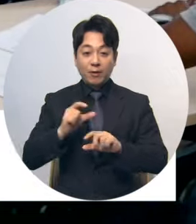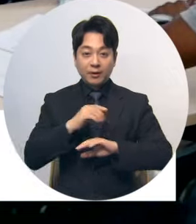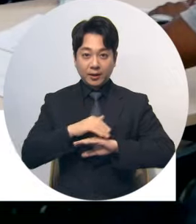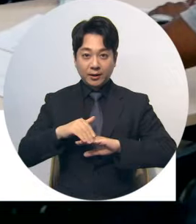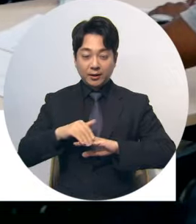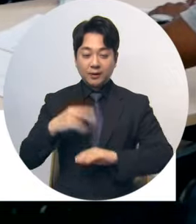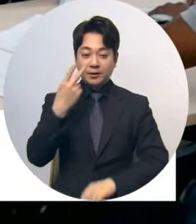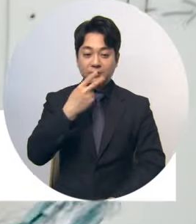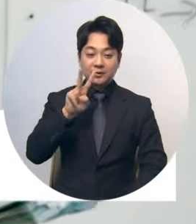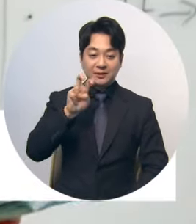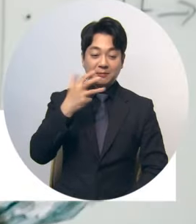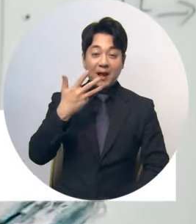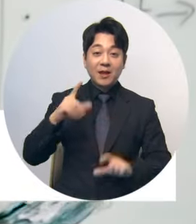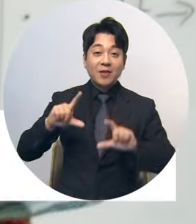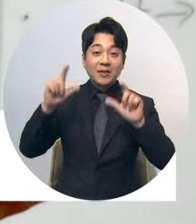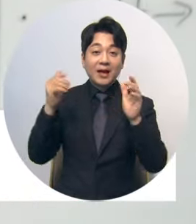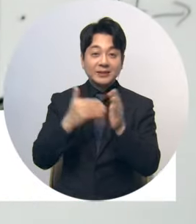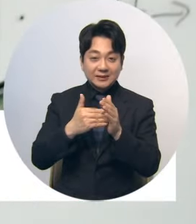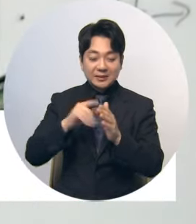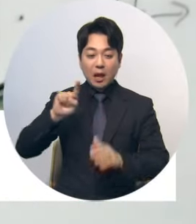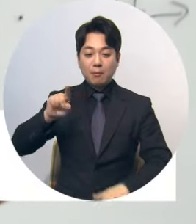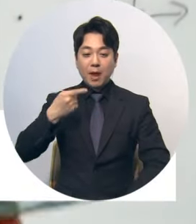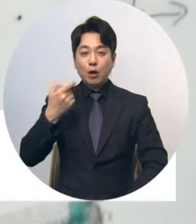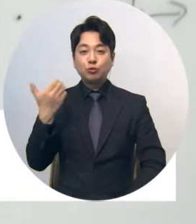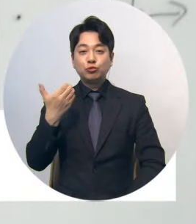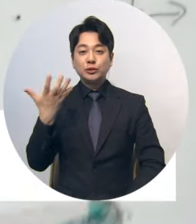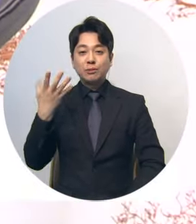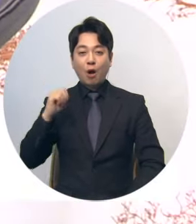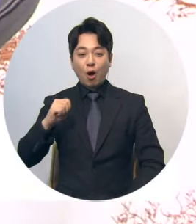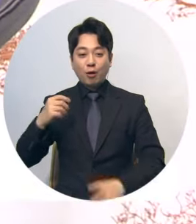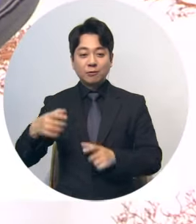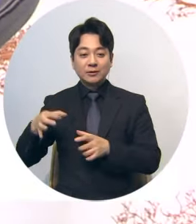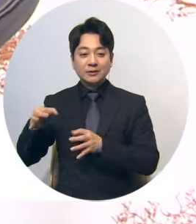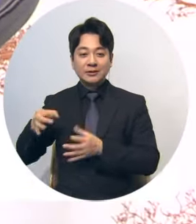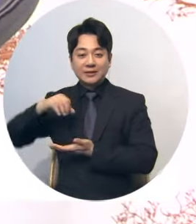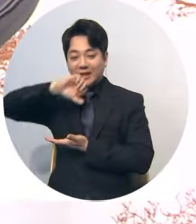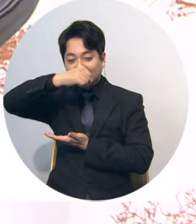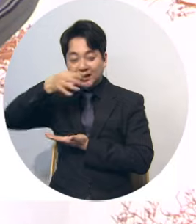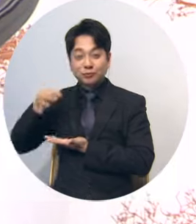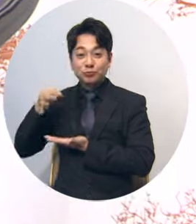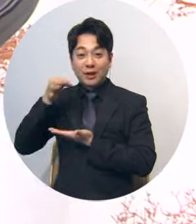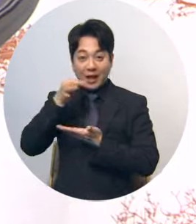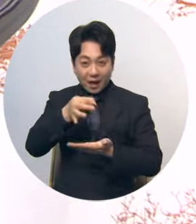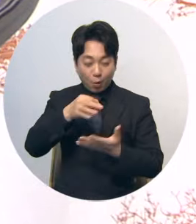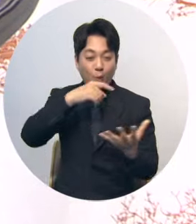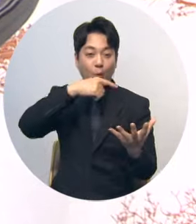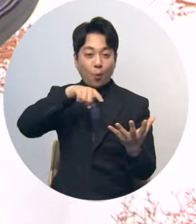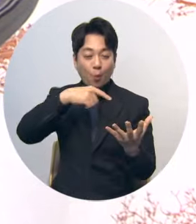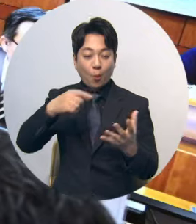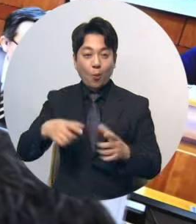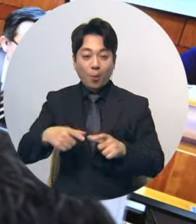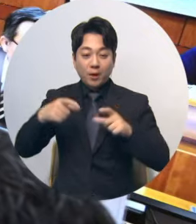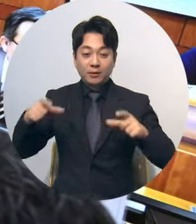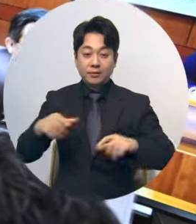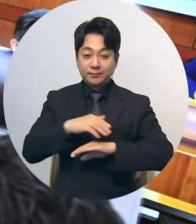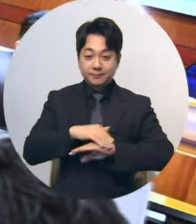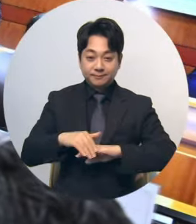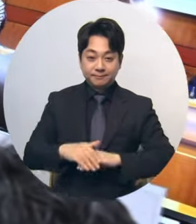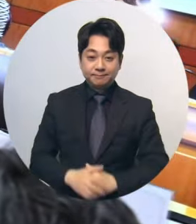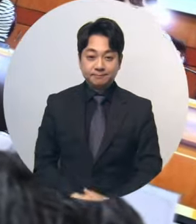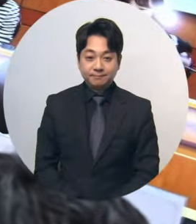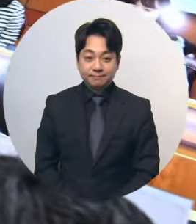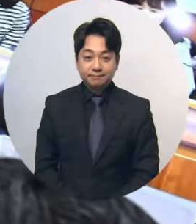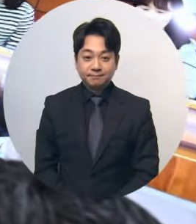2028년까지 한글학교 운영비 예산을 190억 원으로 대폭 늘리고 온라인 교육도 확대합니다. 거주국에서의 지위